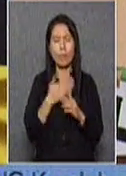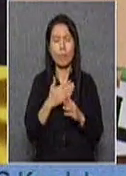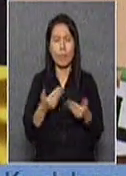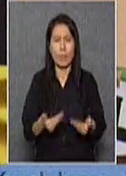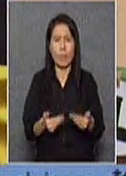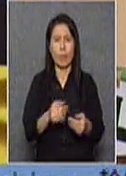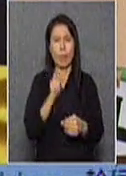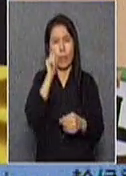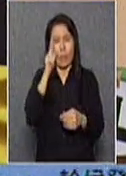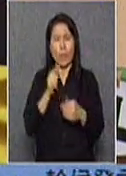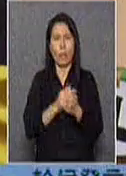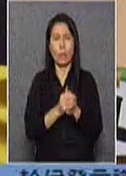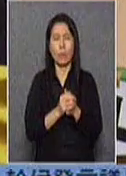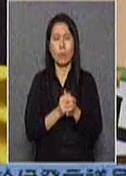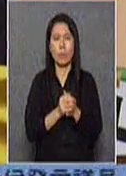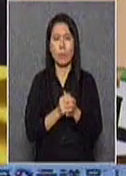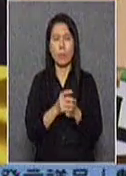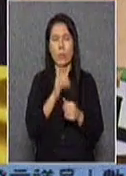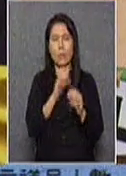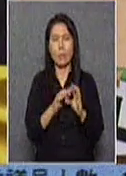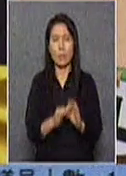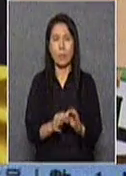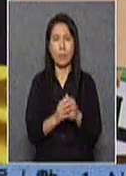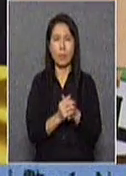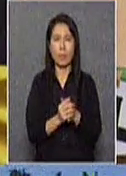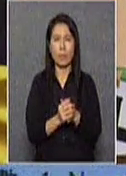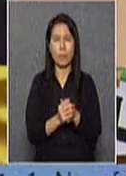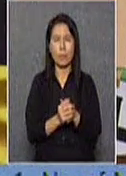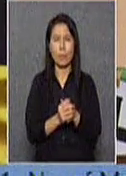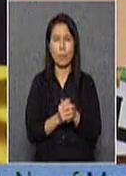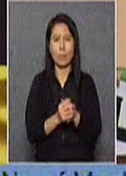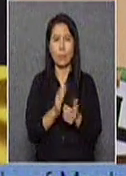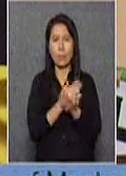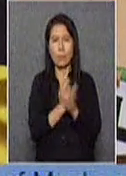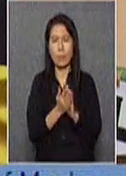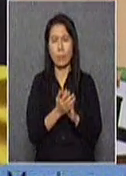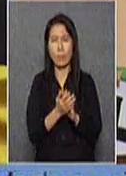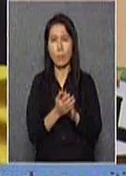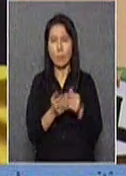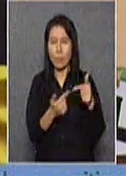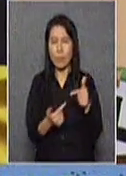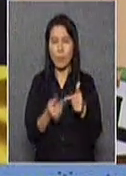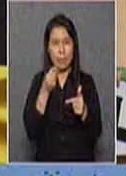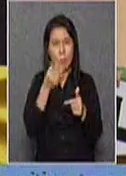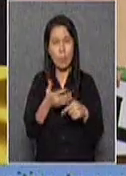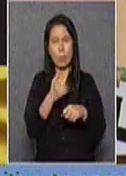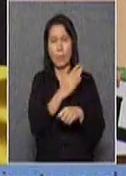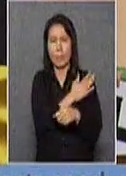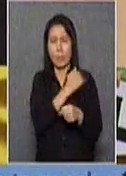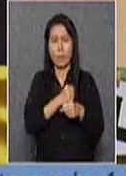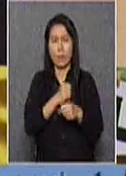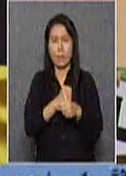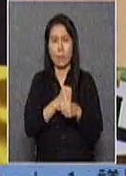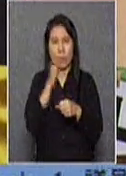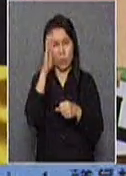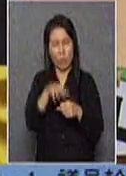然通過有關呢個嘅總目，即係繼續俾佢做嘅話咧，即係帶嚟個災難